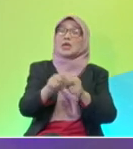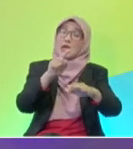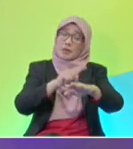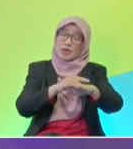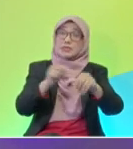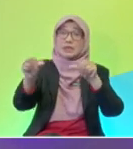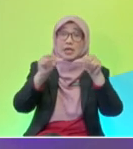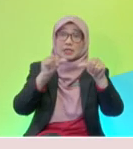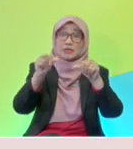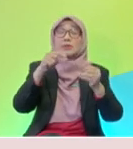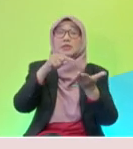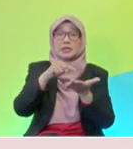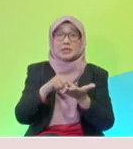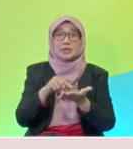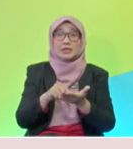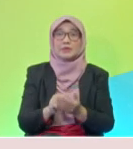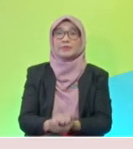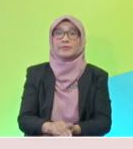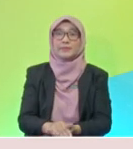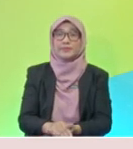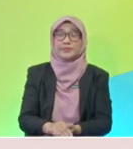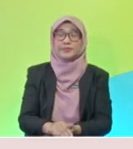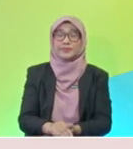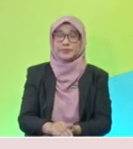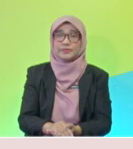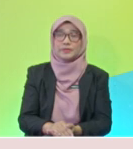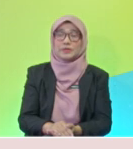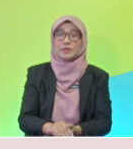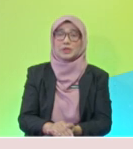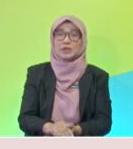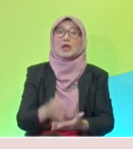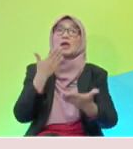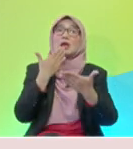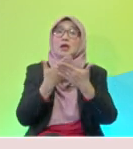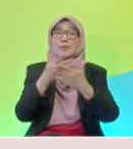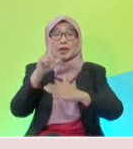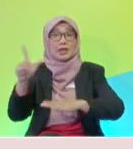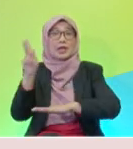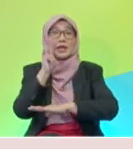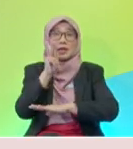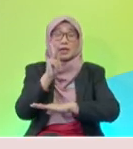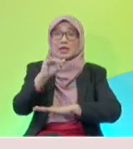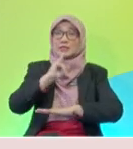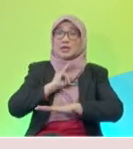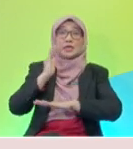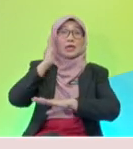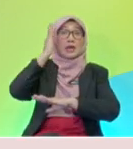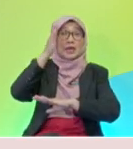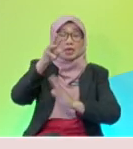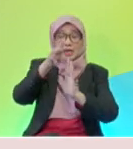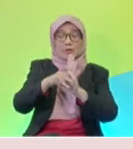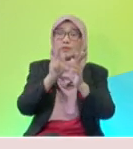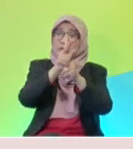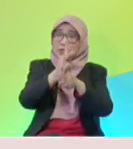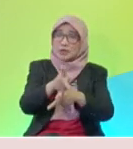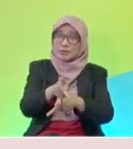nanti iaitu respons daripada ayat suruhan tadi Baiklah kakak saya akan menyimpan